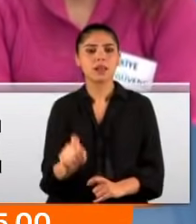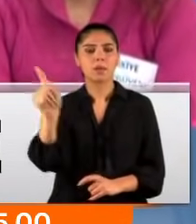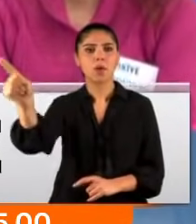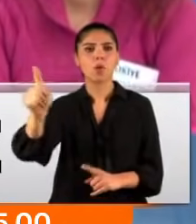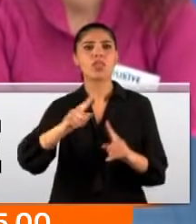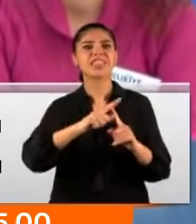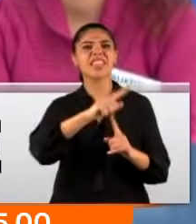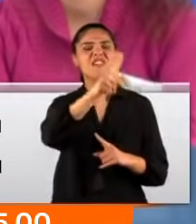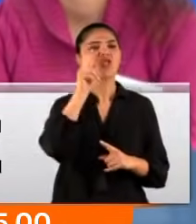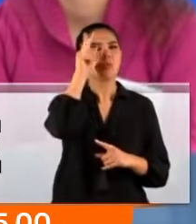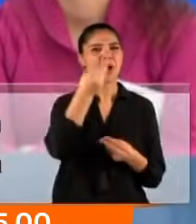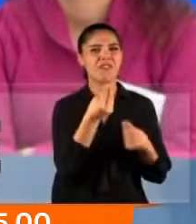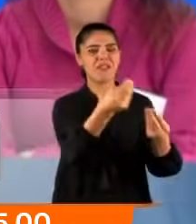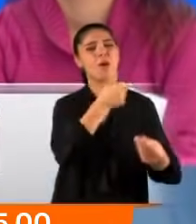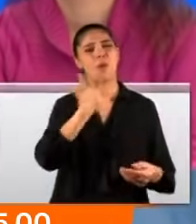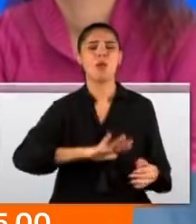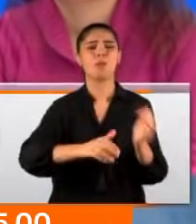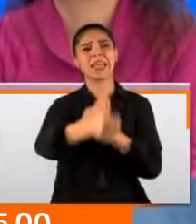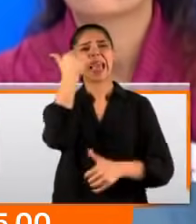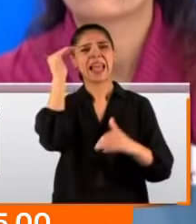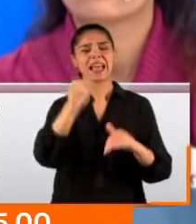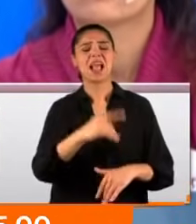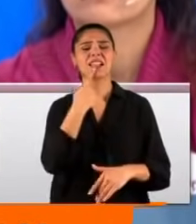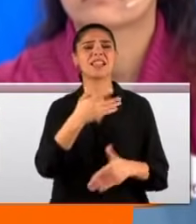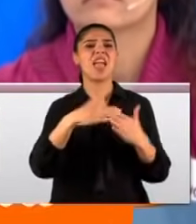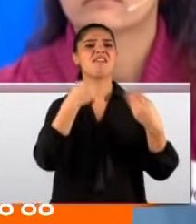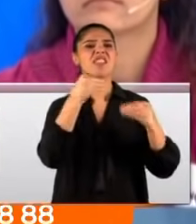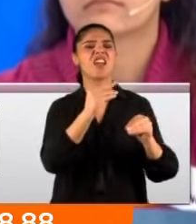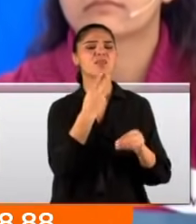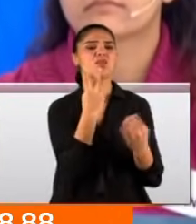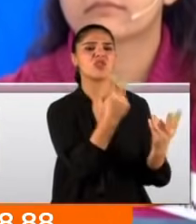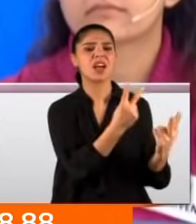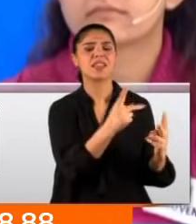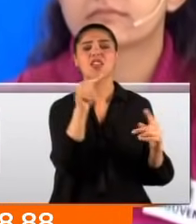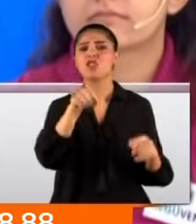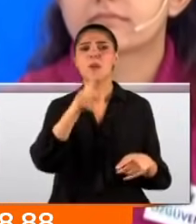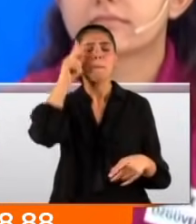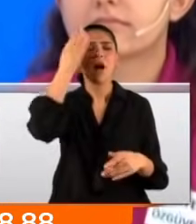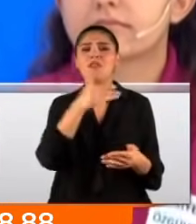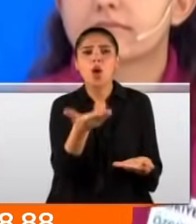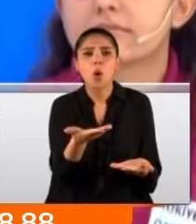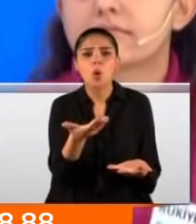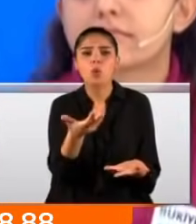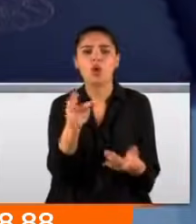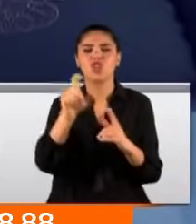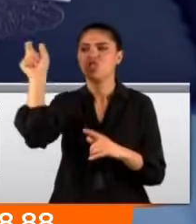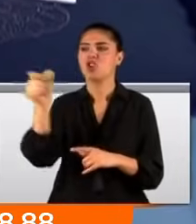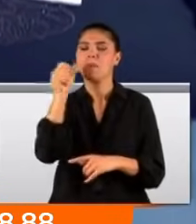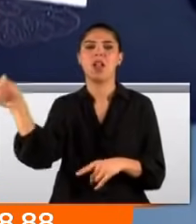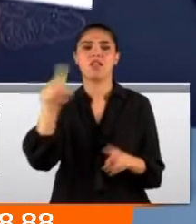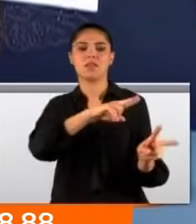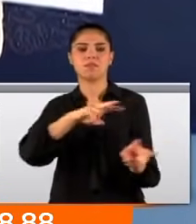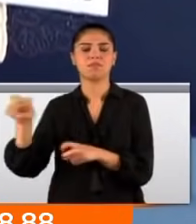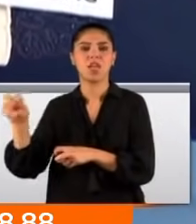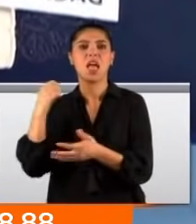tefecilere vereyim de oğlum geri gelsin diye satmış. Tefeci falan yok ortada. Ve ne oluyor bu para? Cemal'e gidiyor. Bu tapu